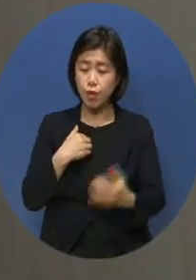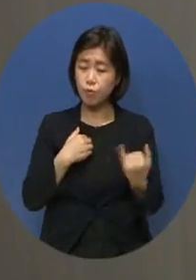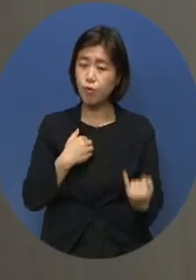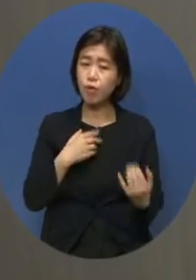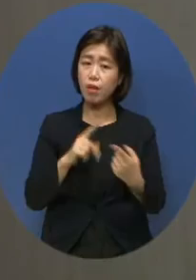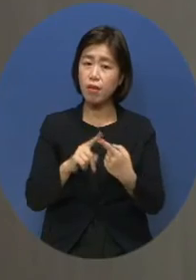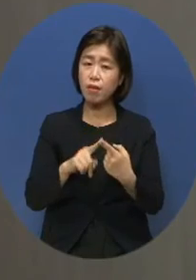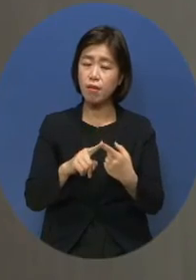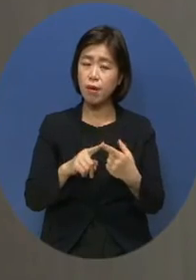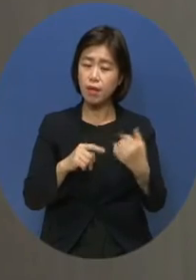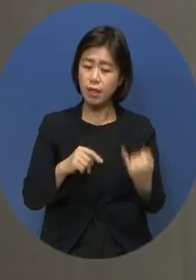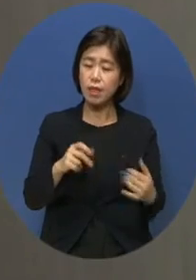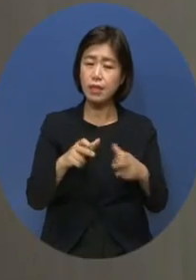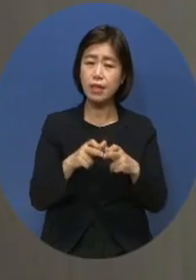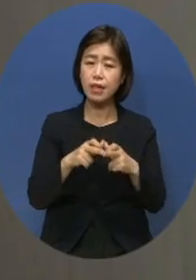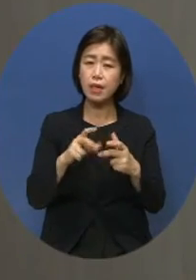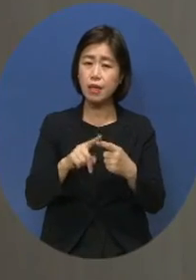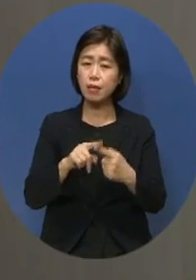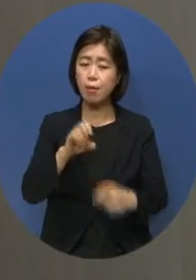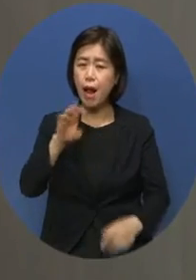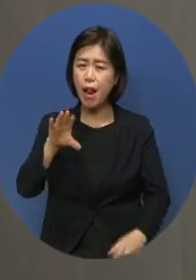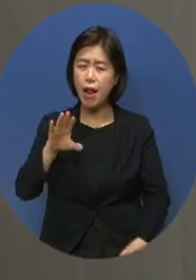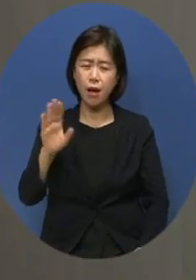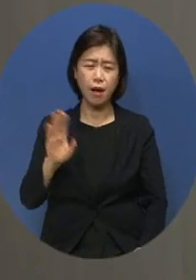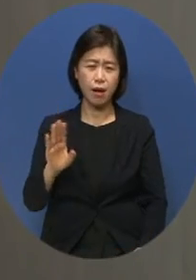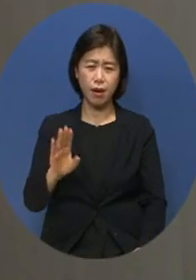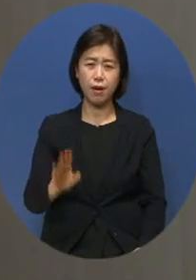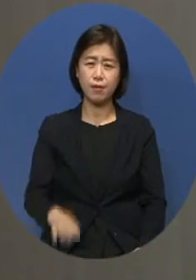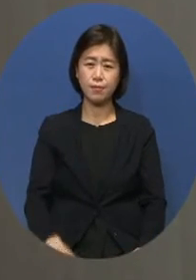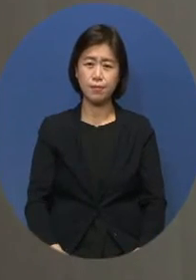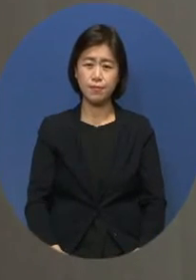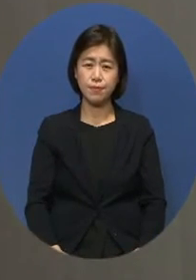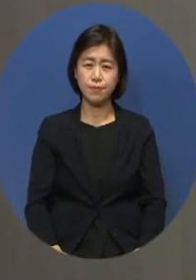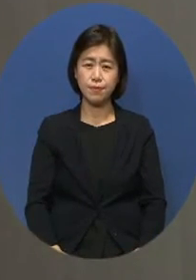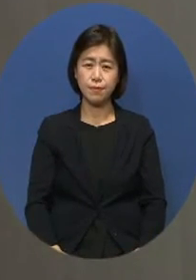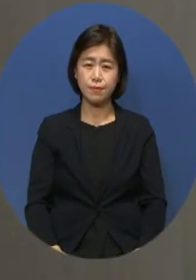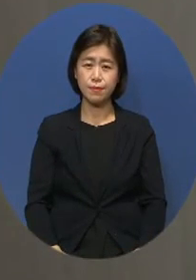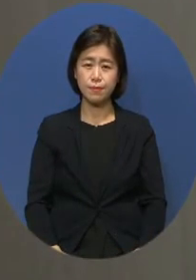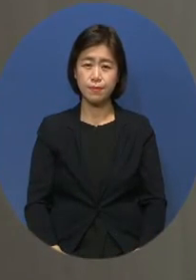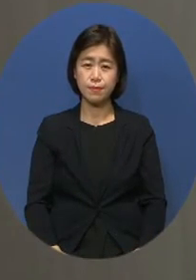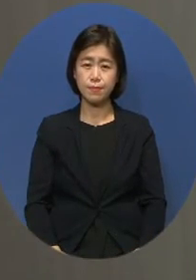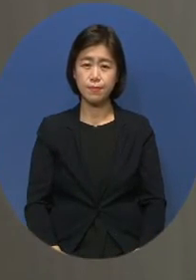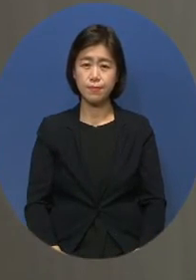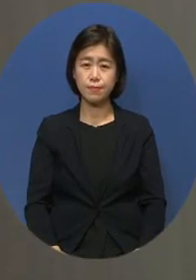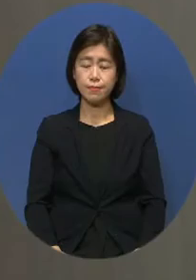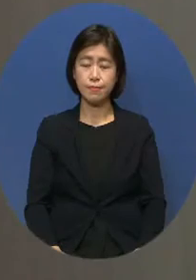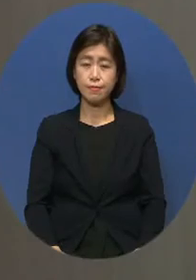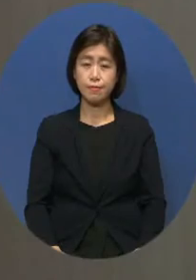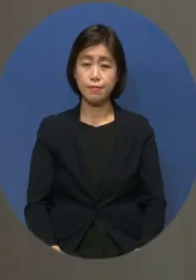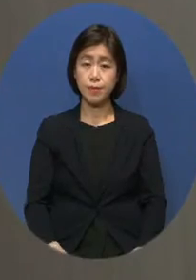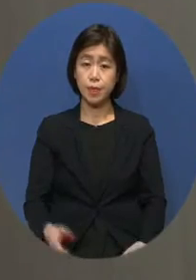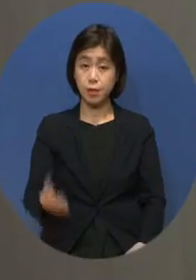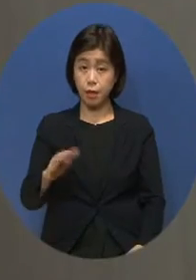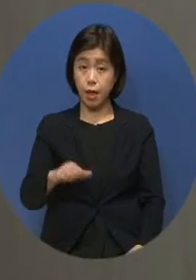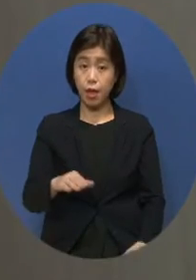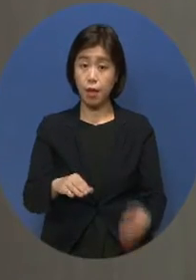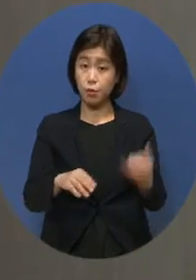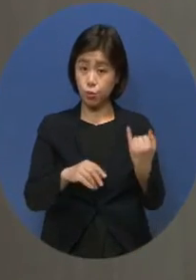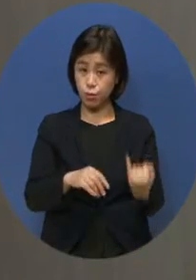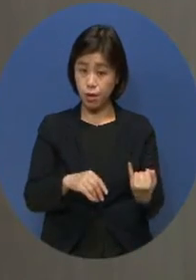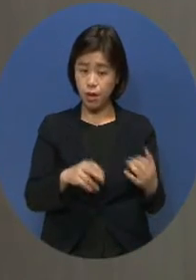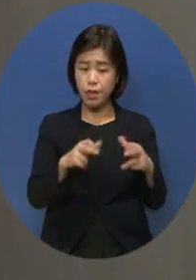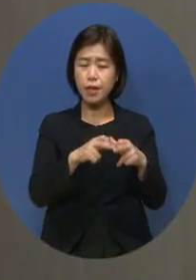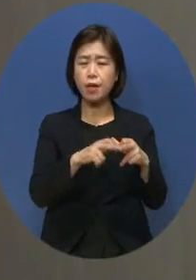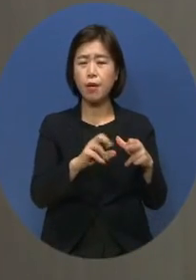동생이 장애인이라고 하는 사실을 모르는 친구들이 훨씬 더 많았어요. 근데 그렇게 그 장애로 인해서 동생이 시설에 가게 되고 우리